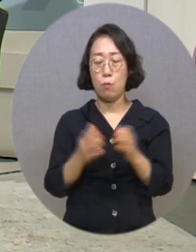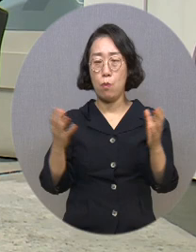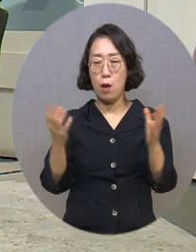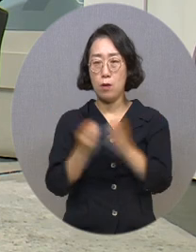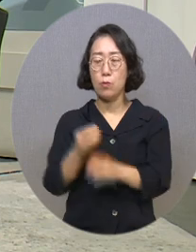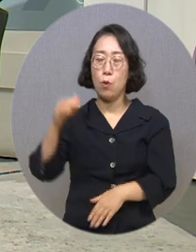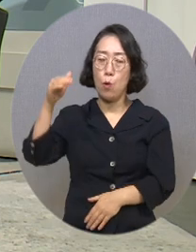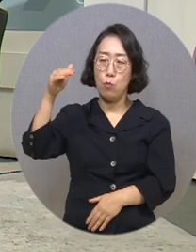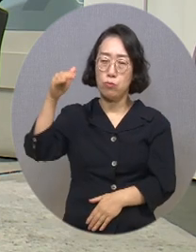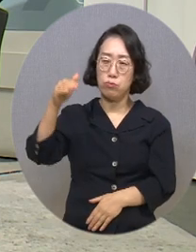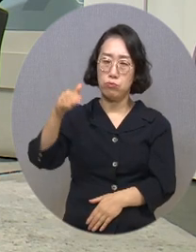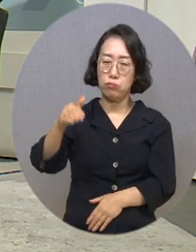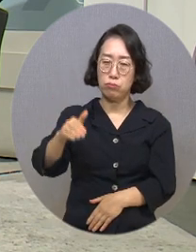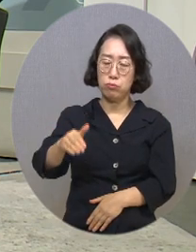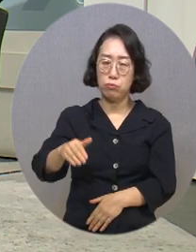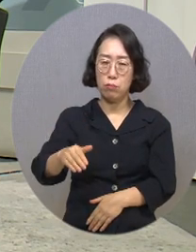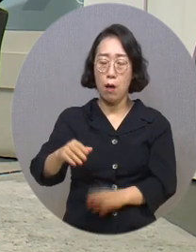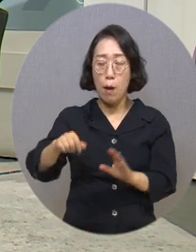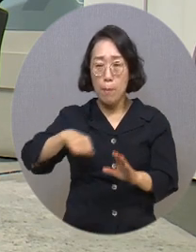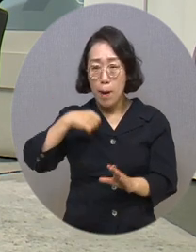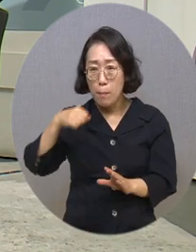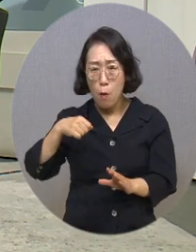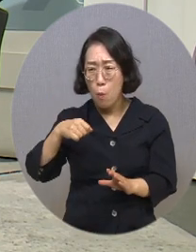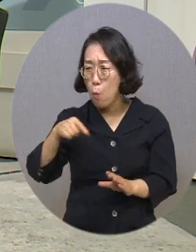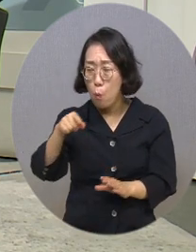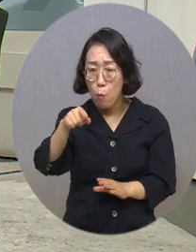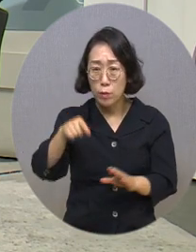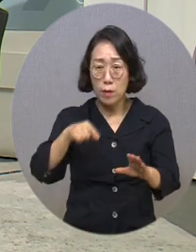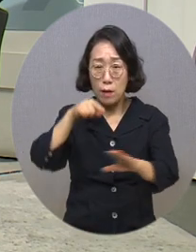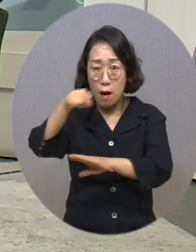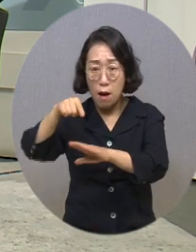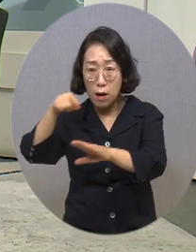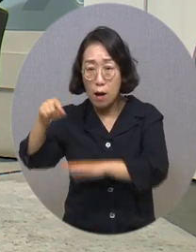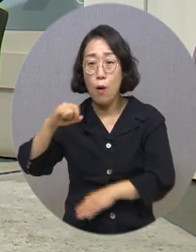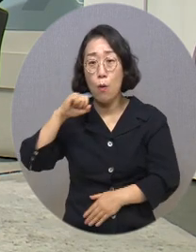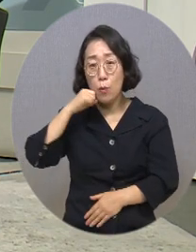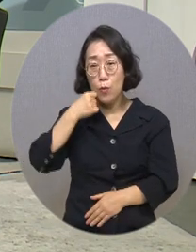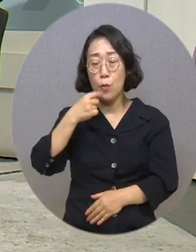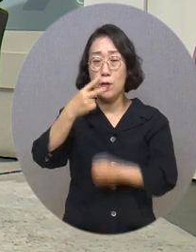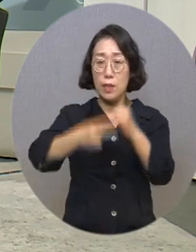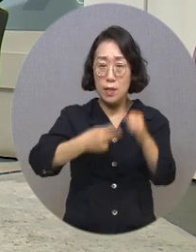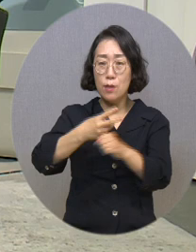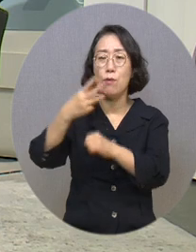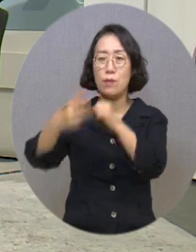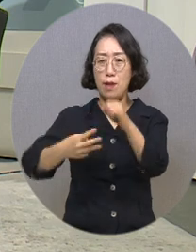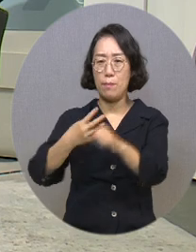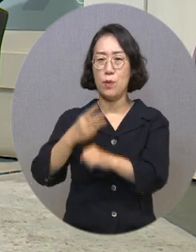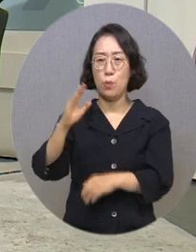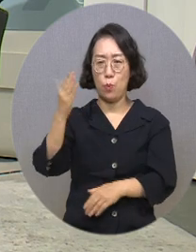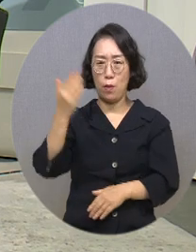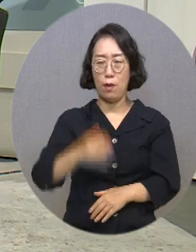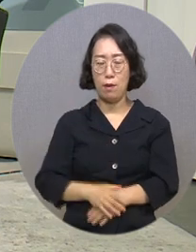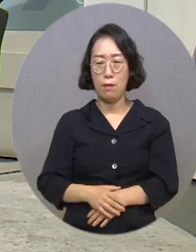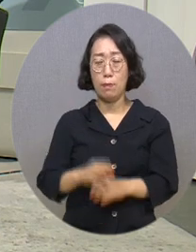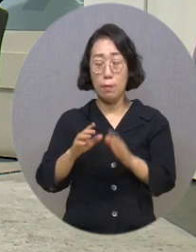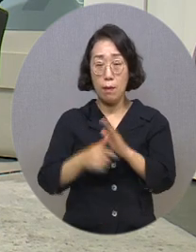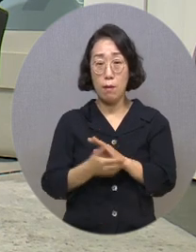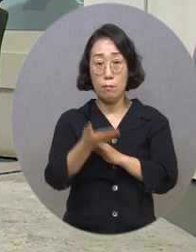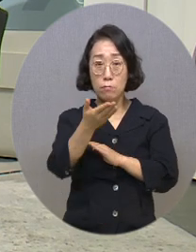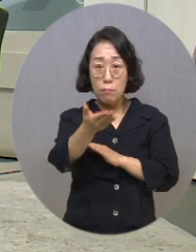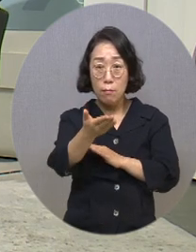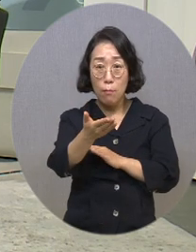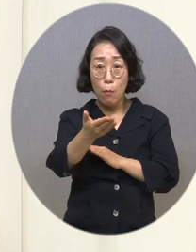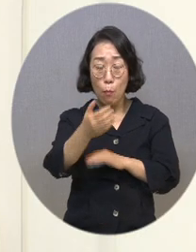침체일로에 맞아요. 참 밥 먹기도 힘들다 이런 세상이 한 3년 굴러왔잖아요. 네. 그럴 때 재미를 봤다고